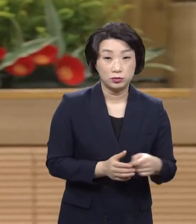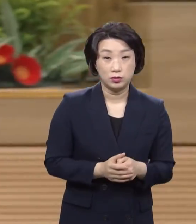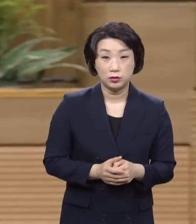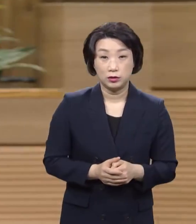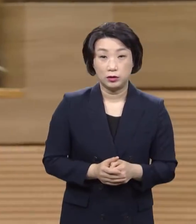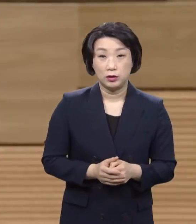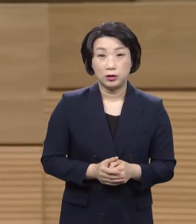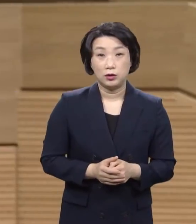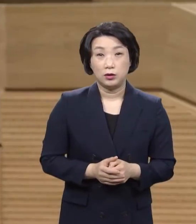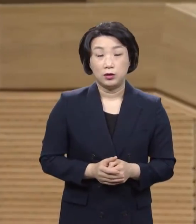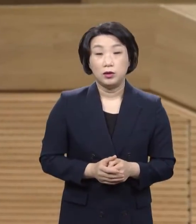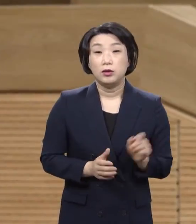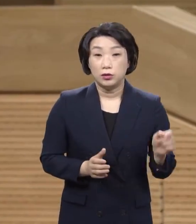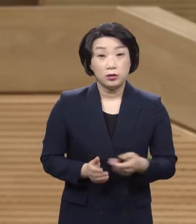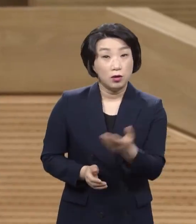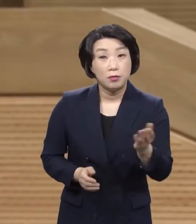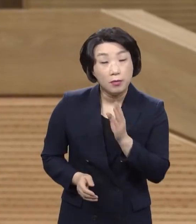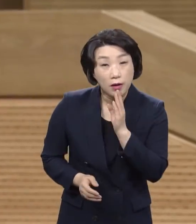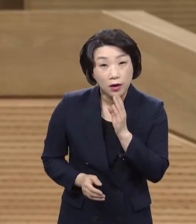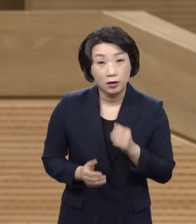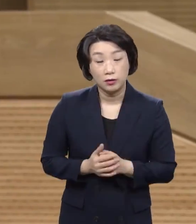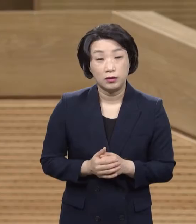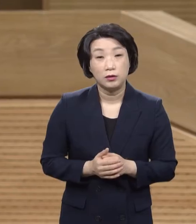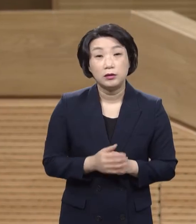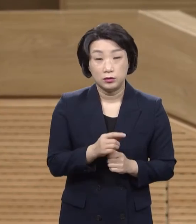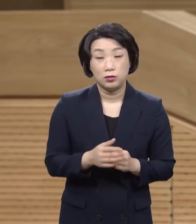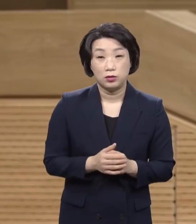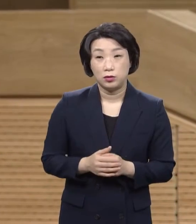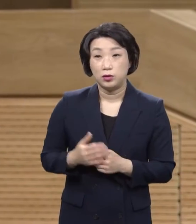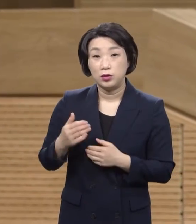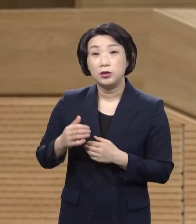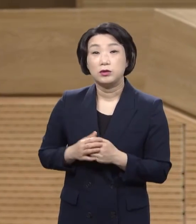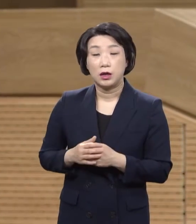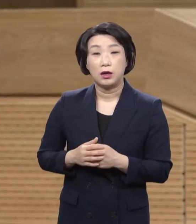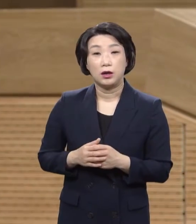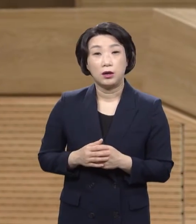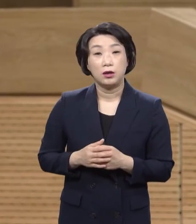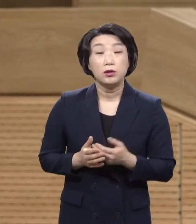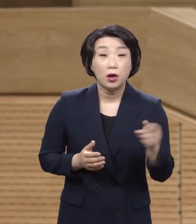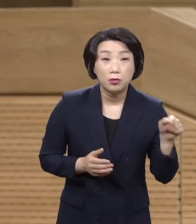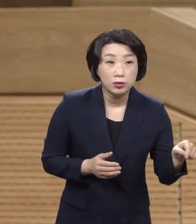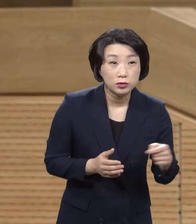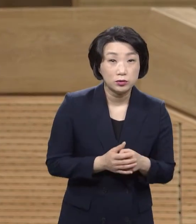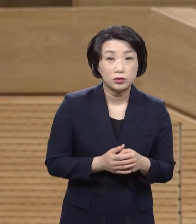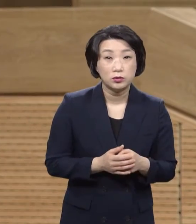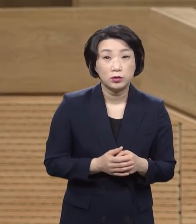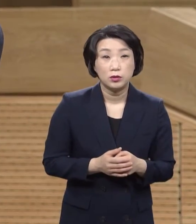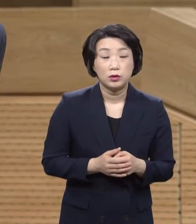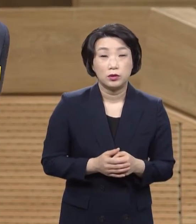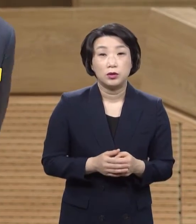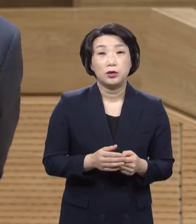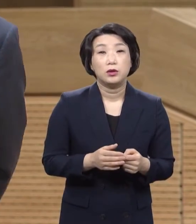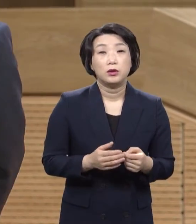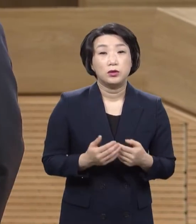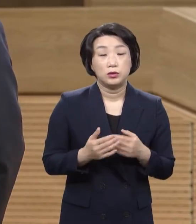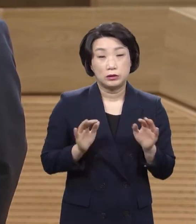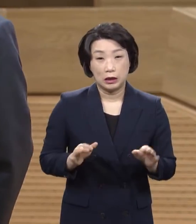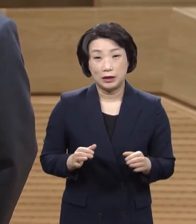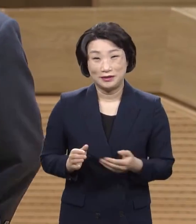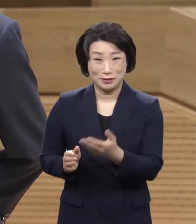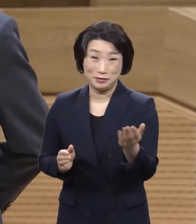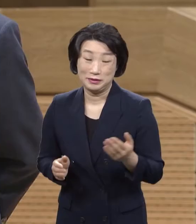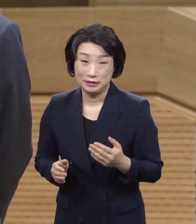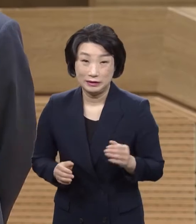굉장히 손해가 많은데 많을 수 있어요. 많이 올 수 있어요, 손해가. 우리